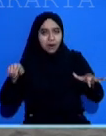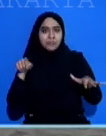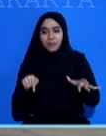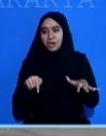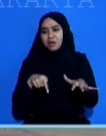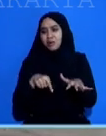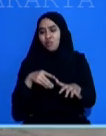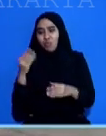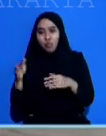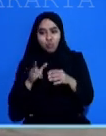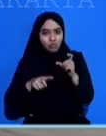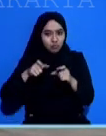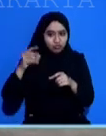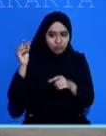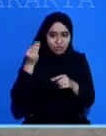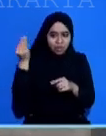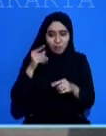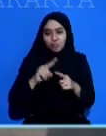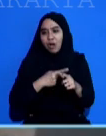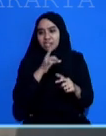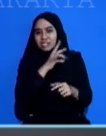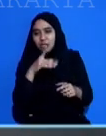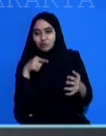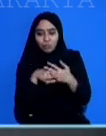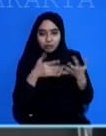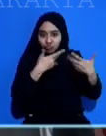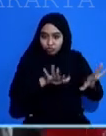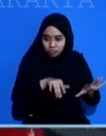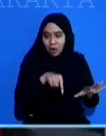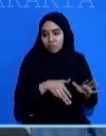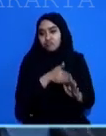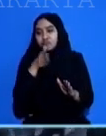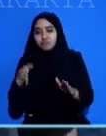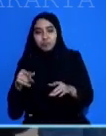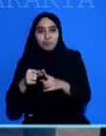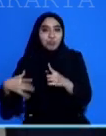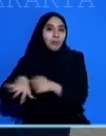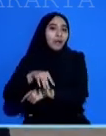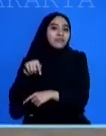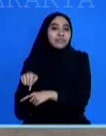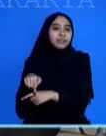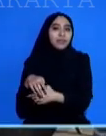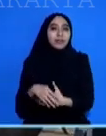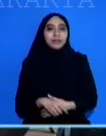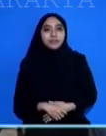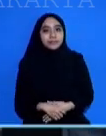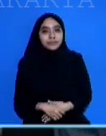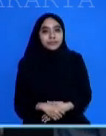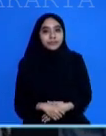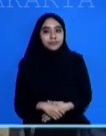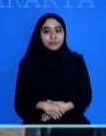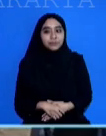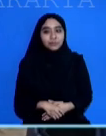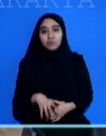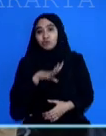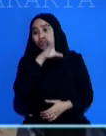memadati kawasan pantai sejak siang hari pasca proses pencoblosan pemilu serentak pada 14 Februari 2024 kemarin. Semakin sore,